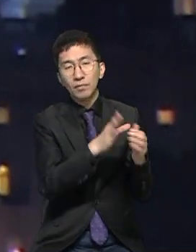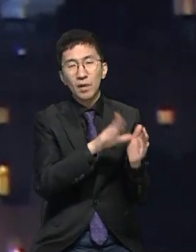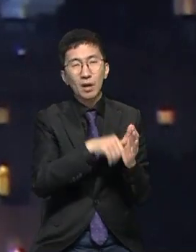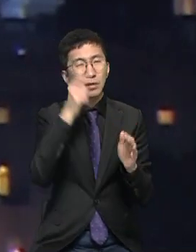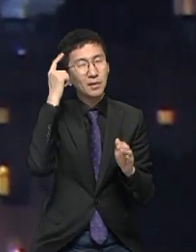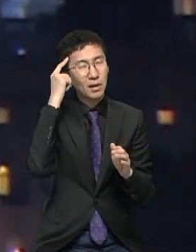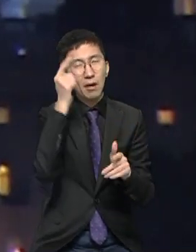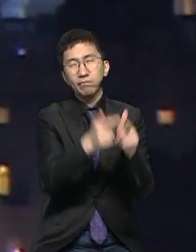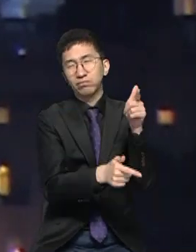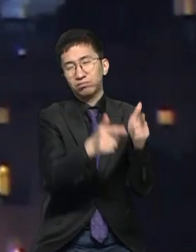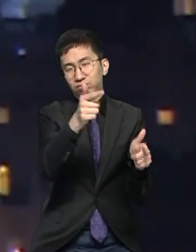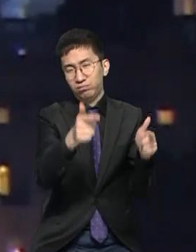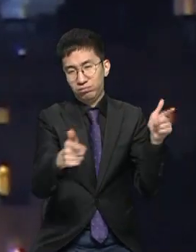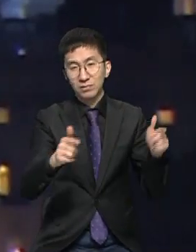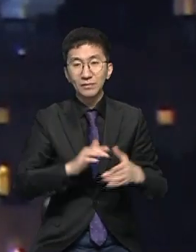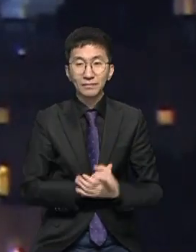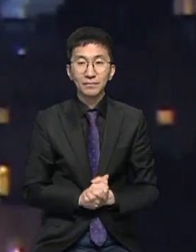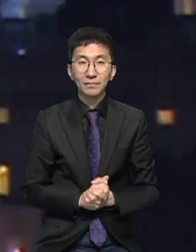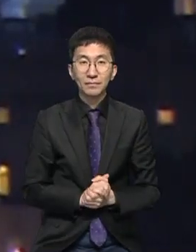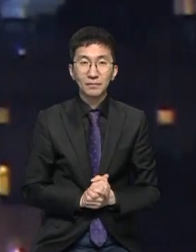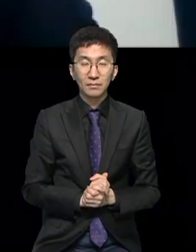두 전문가 의견 들어보시죠.